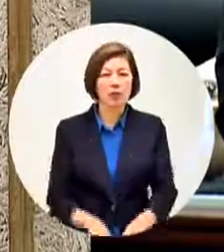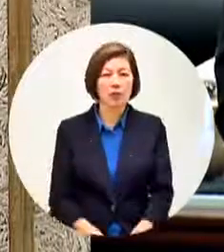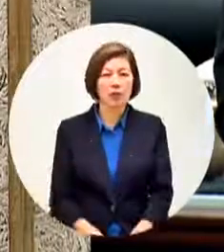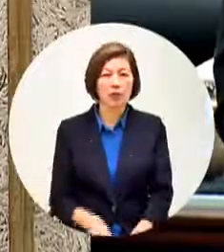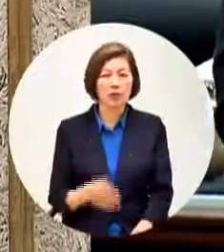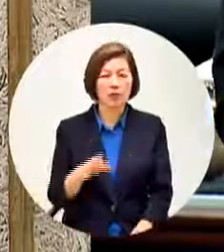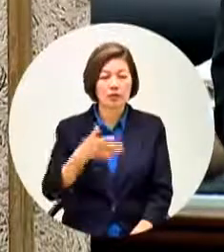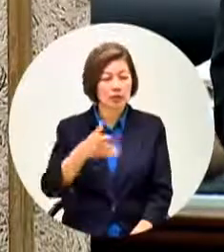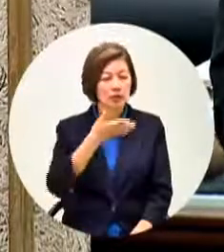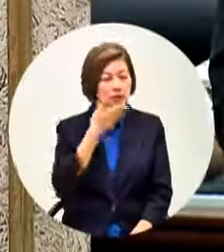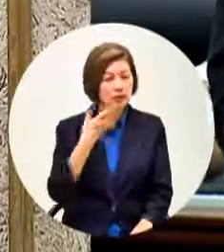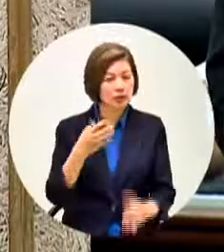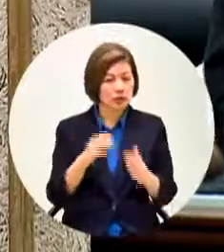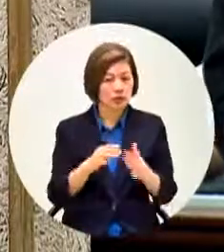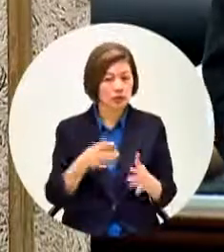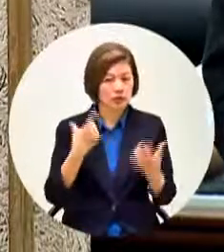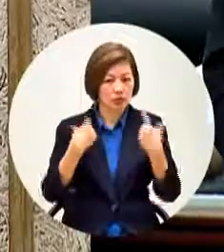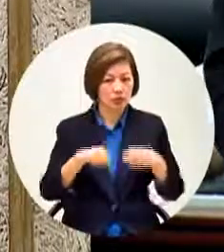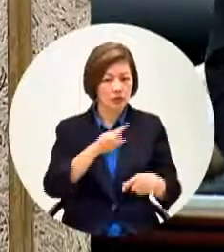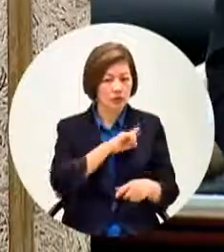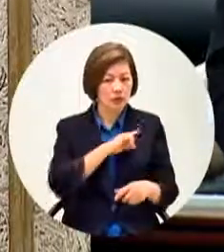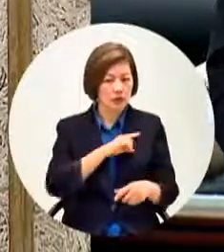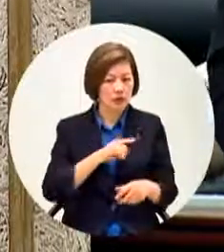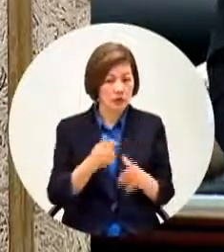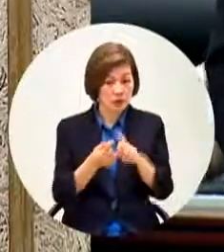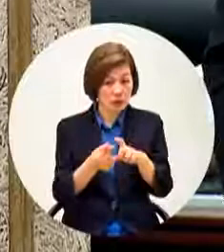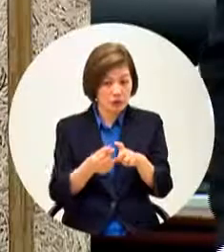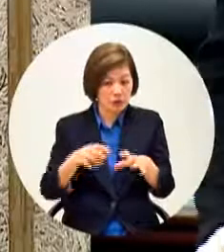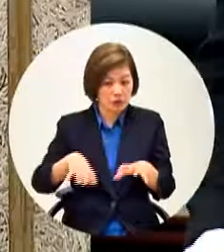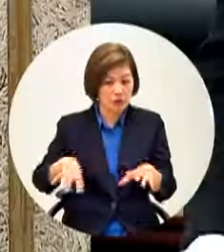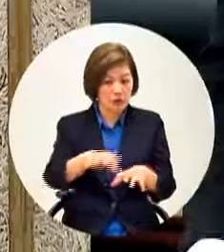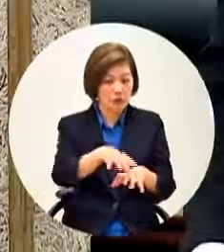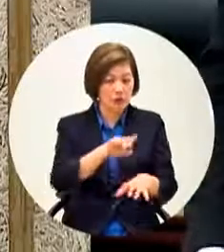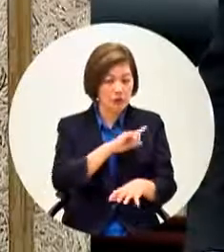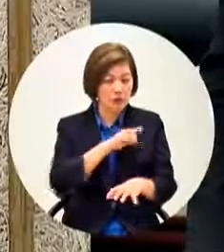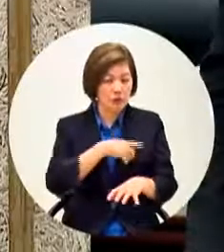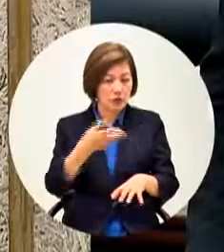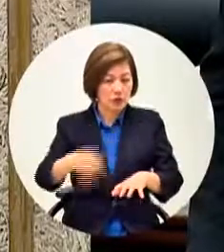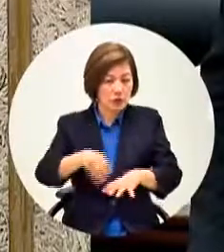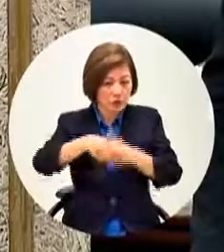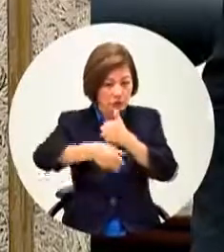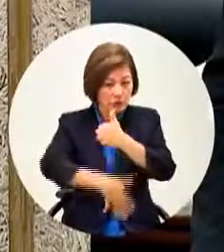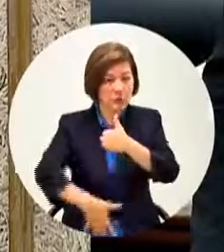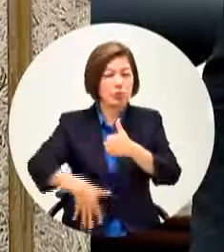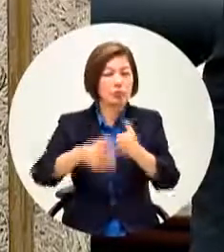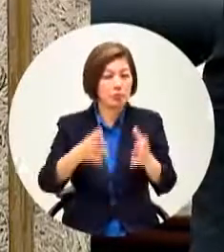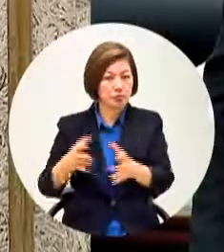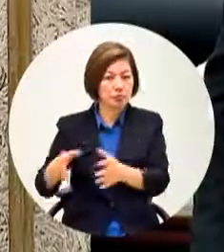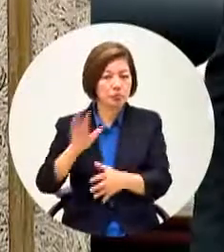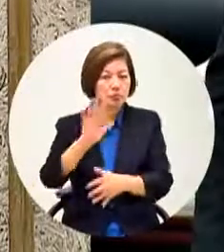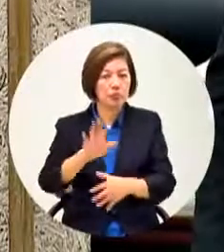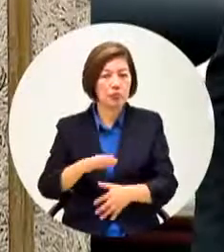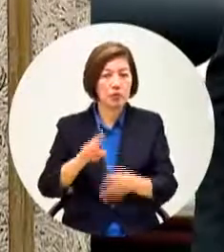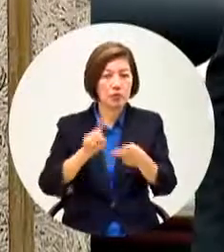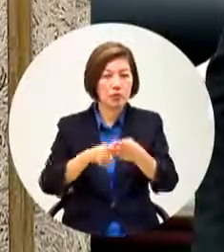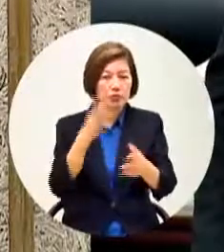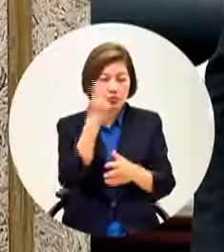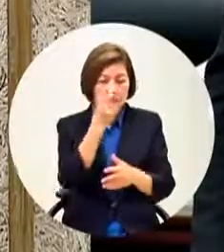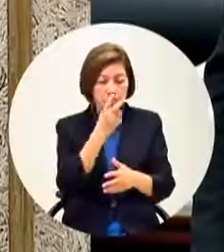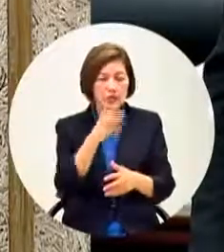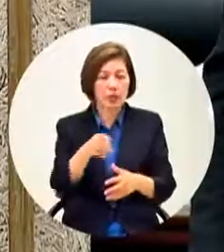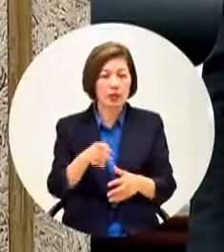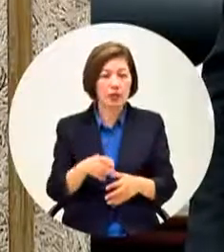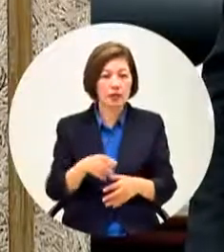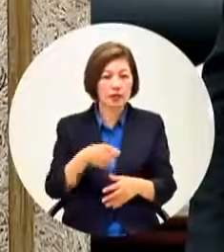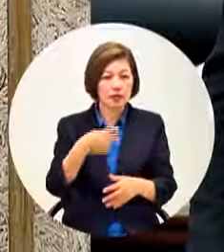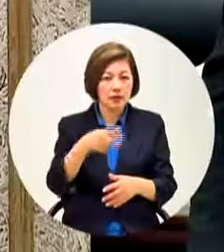局吼，阮家己本身每一个区域，阮有家己个排水系统。水利局即个当然吼，包括主管拢会照即个系统当